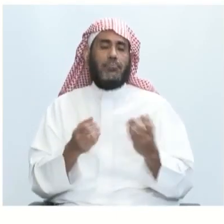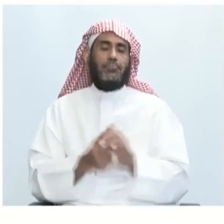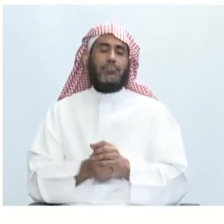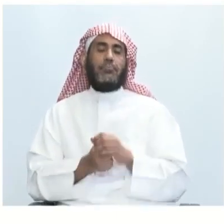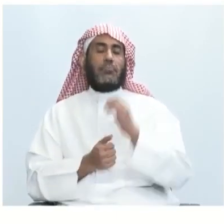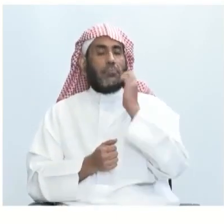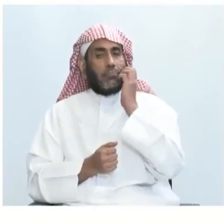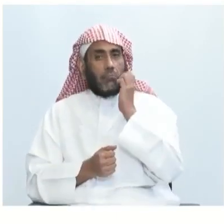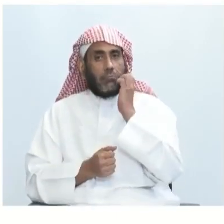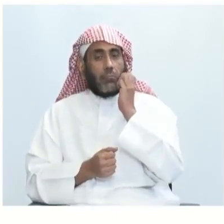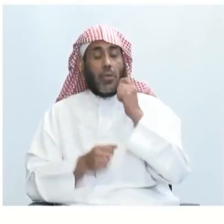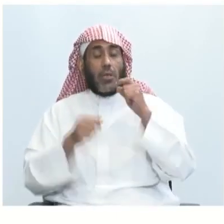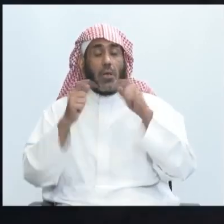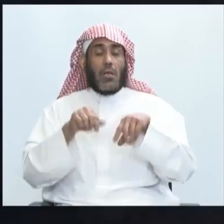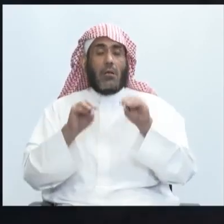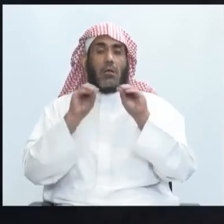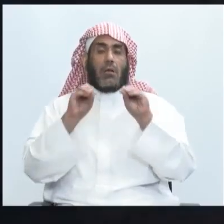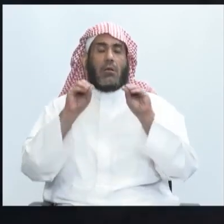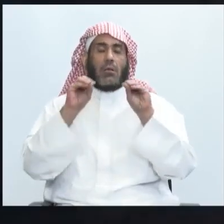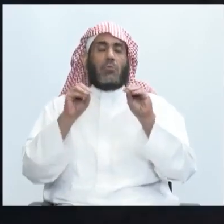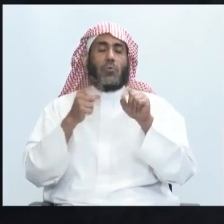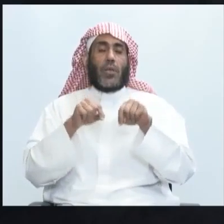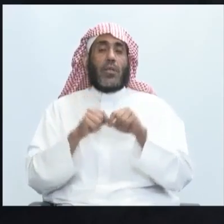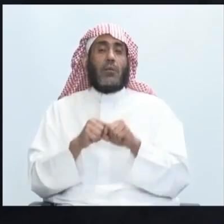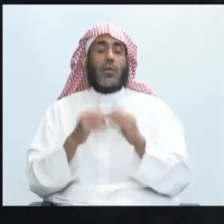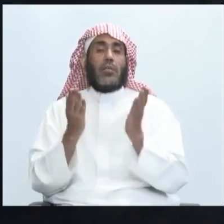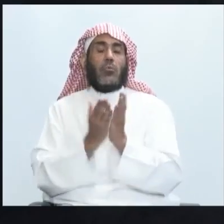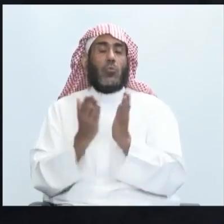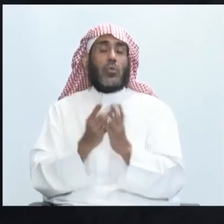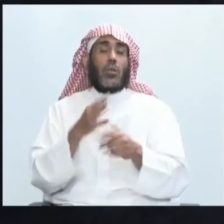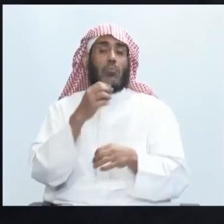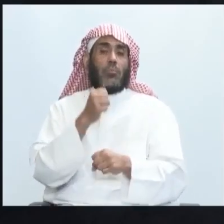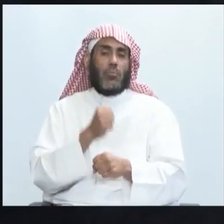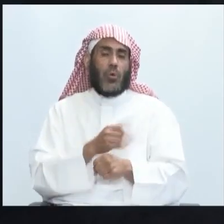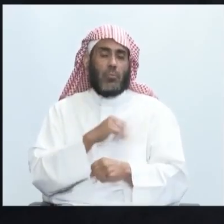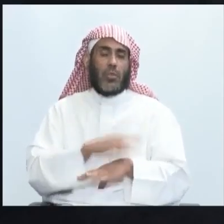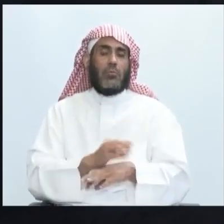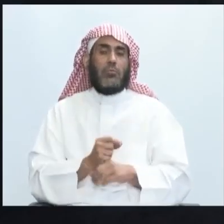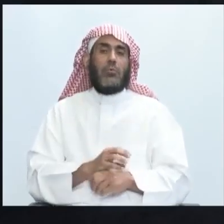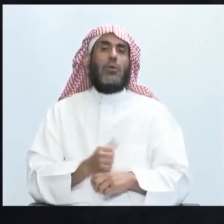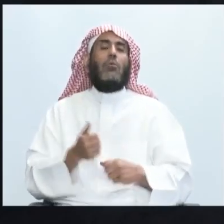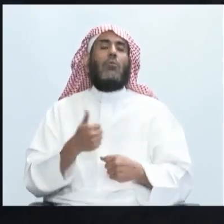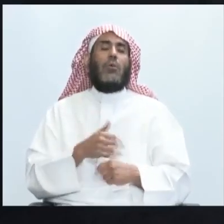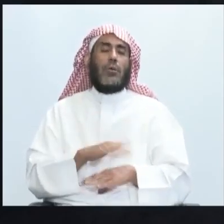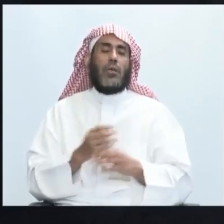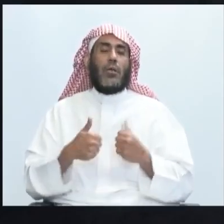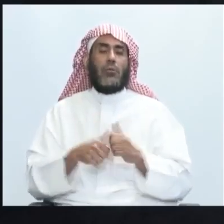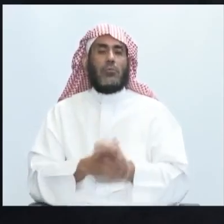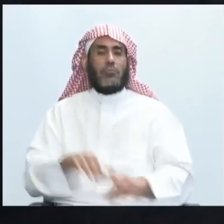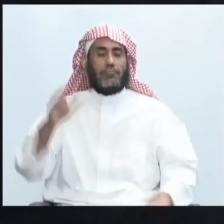جميل هذا ما اردنا ان نورده في هذا الدرس وصلى الله وسلم على نبينا محمد وعلى اله